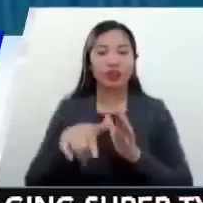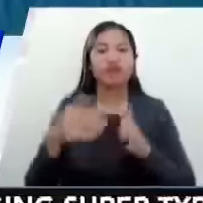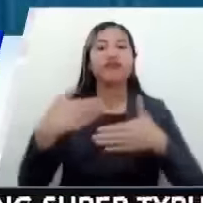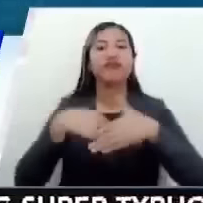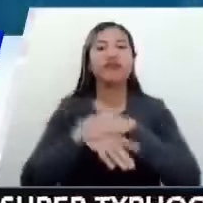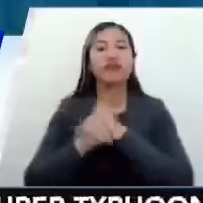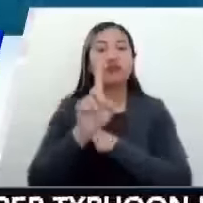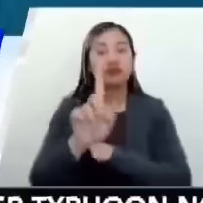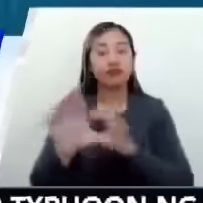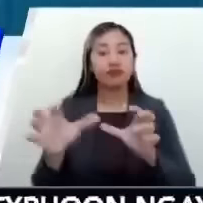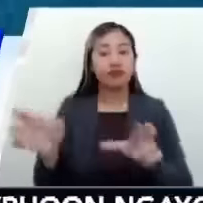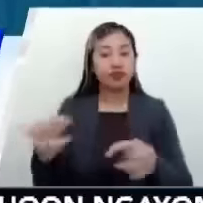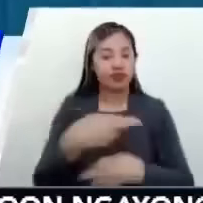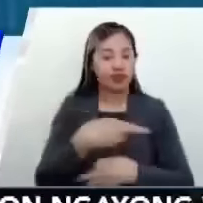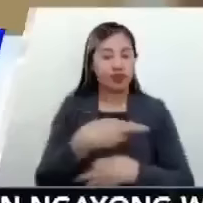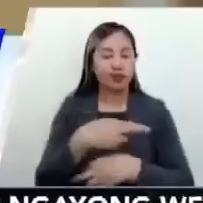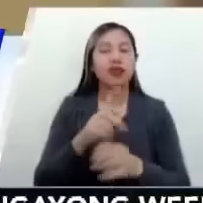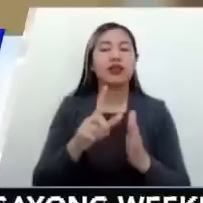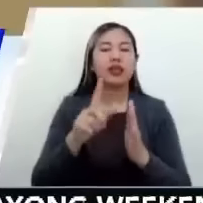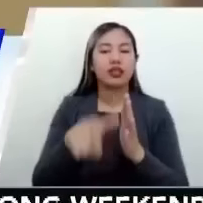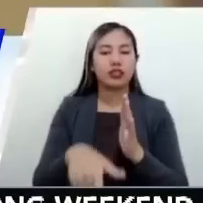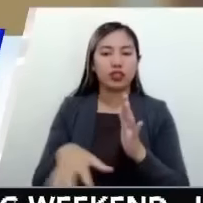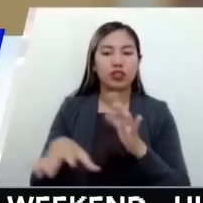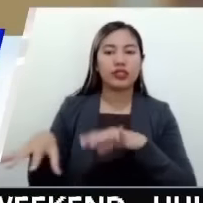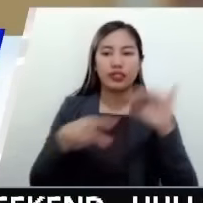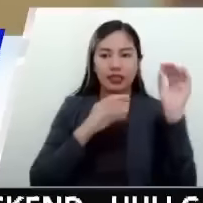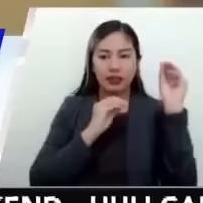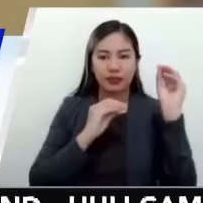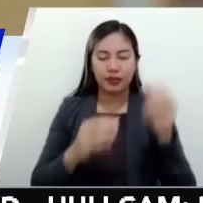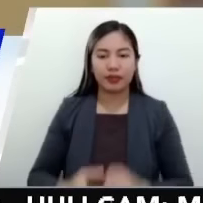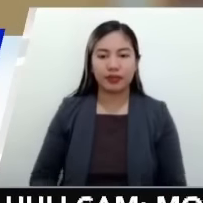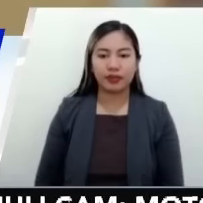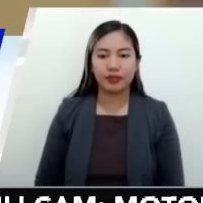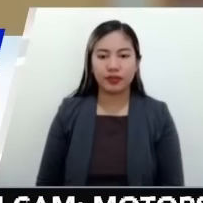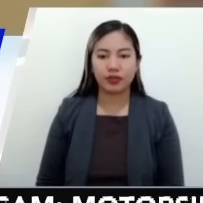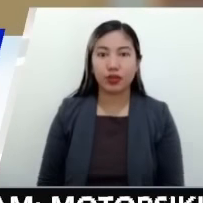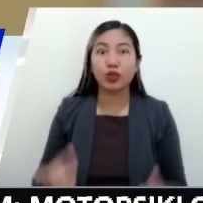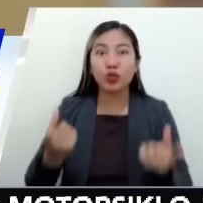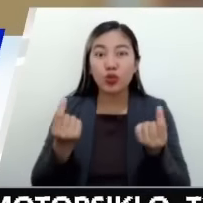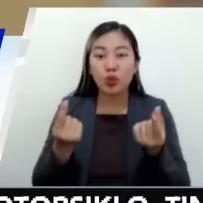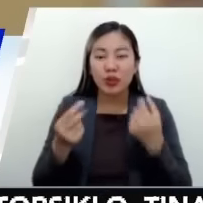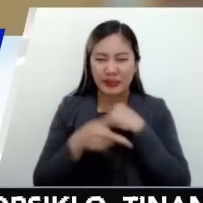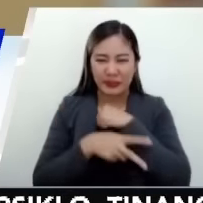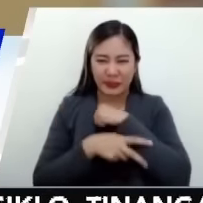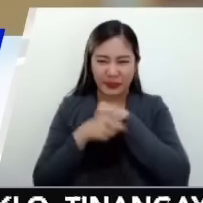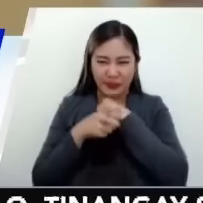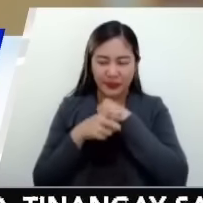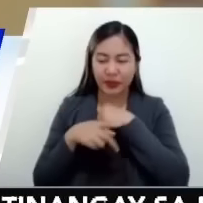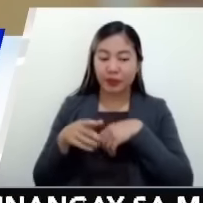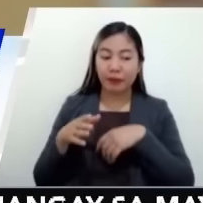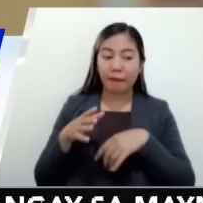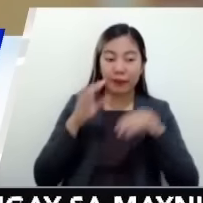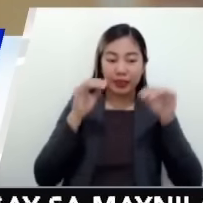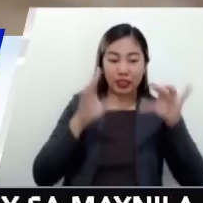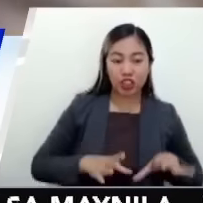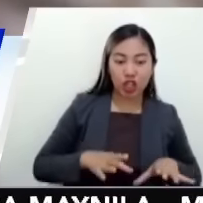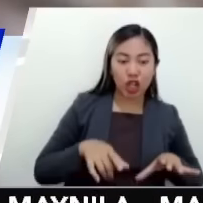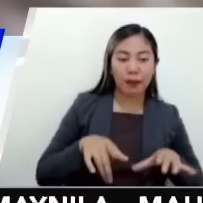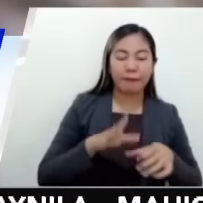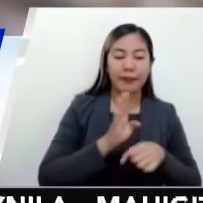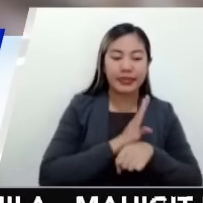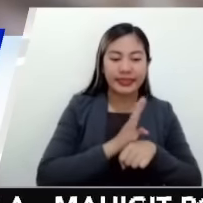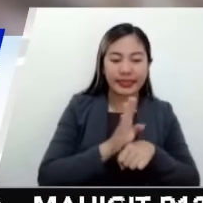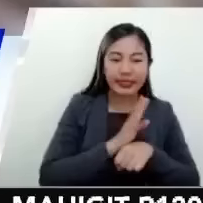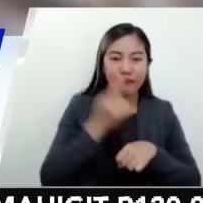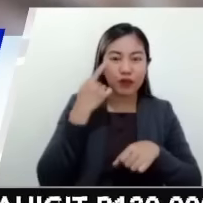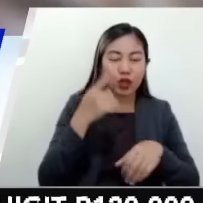silid-aralan at kalaunay umalis din. Sumali si pala ang lalaki habang abala ang mga guro't estudyante sa school parade. Natangay